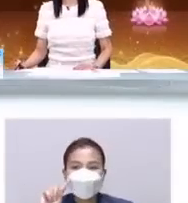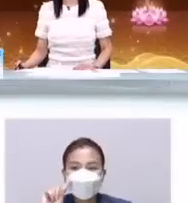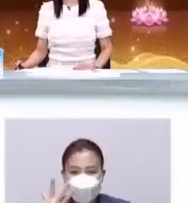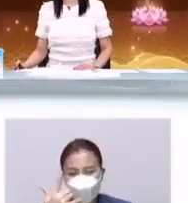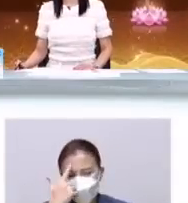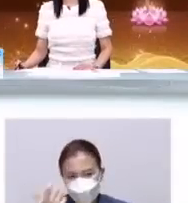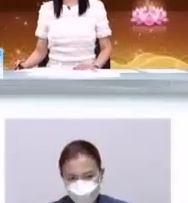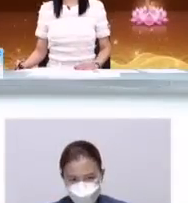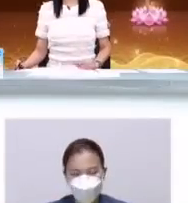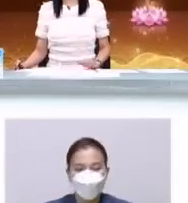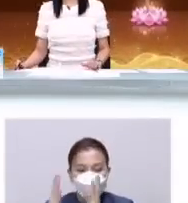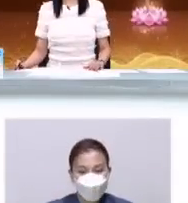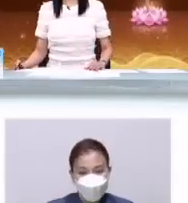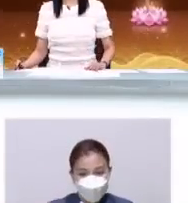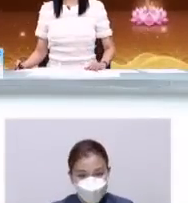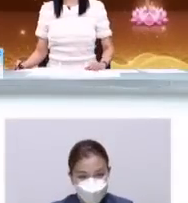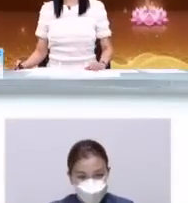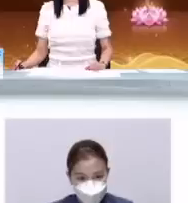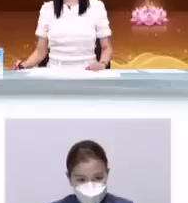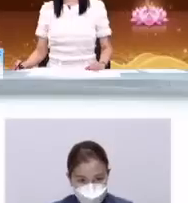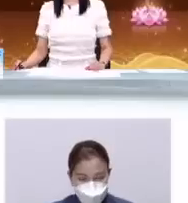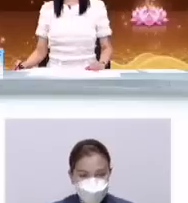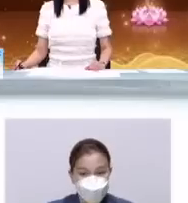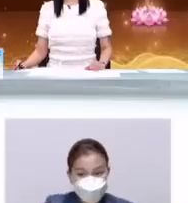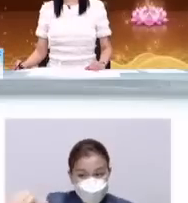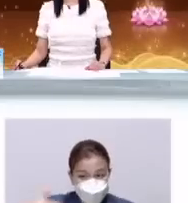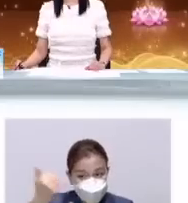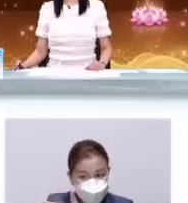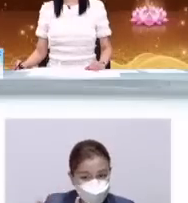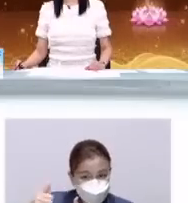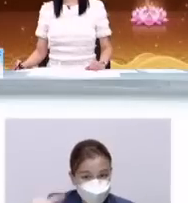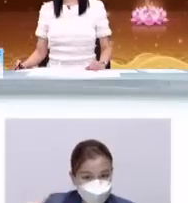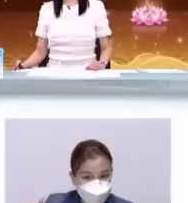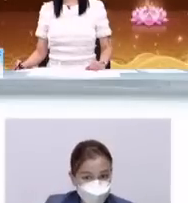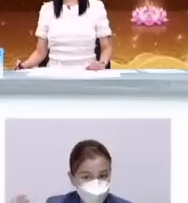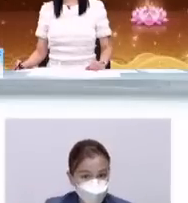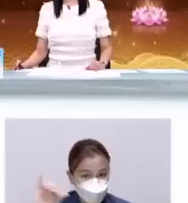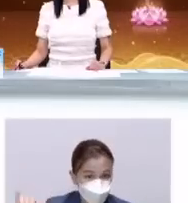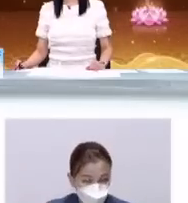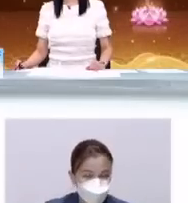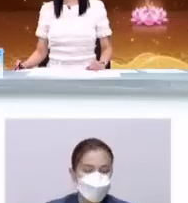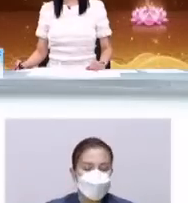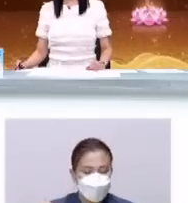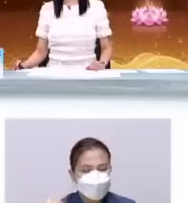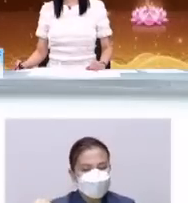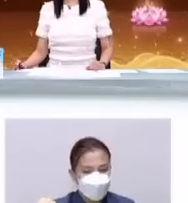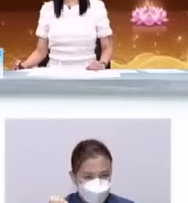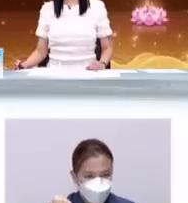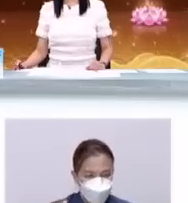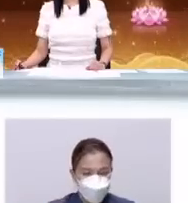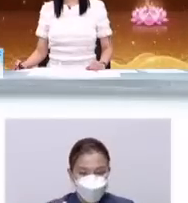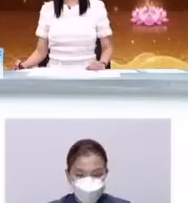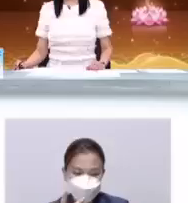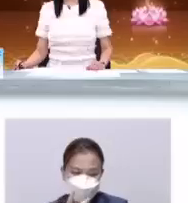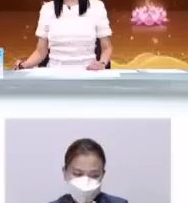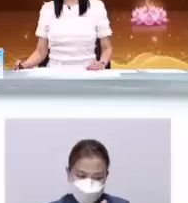ากว่ามีผู้ติดเชื้อเนี่ยสูงมากทั่วยุโรปเลยทำให้หลายประเทศต้องกลับมาใช้มาตรการคุมเข้มโดยเฉพาะกับกลุ่มคนที่ยังไม่ฉีดวั